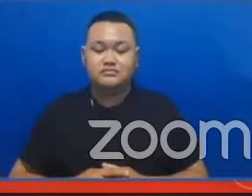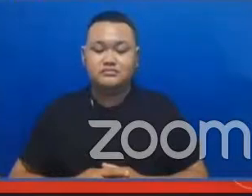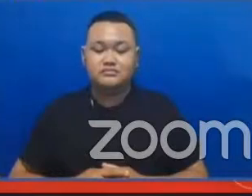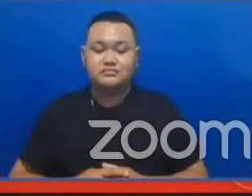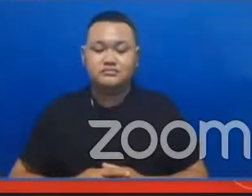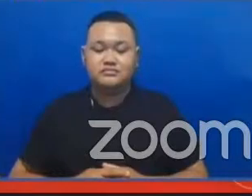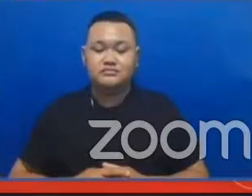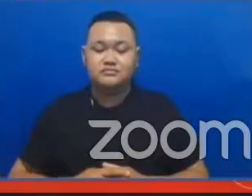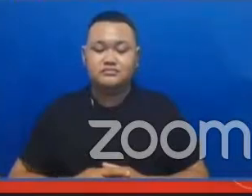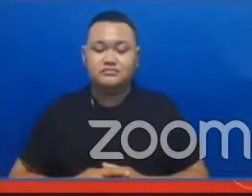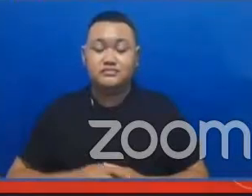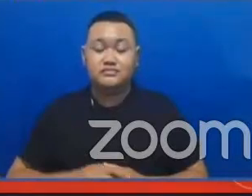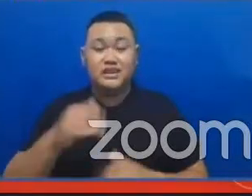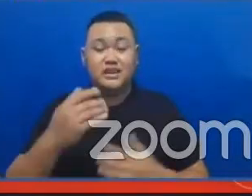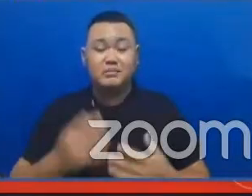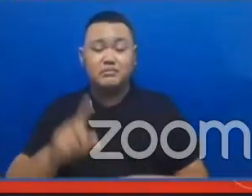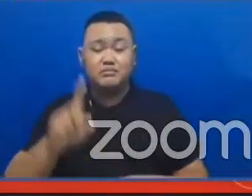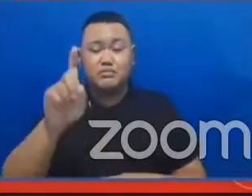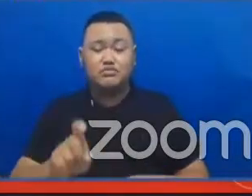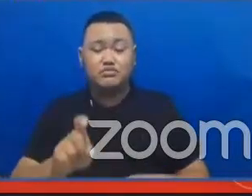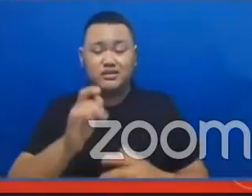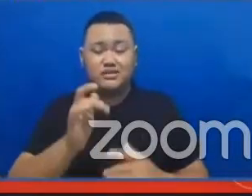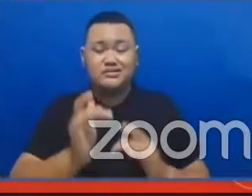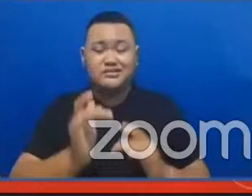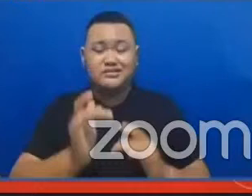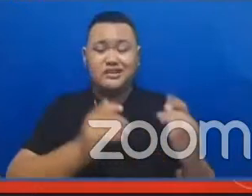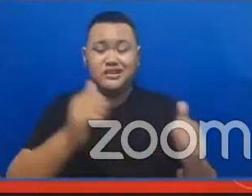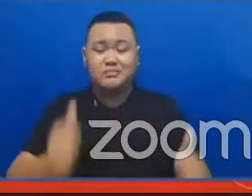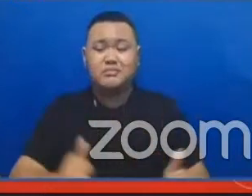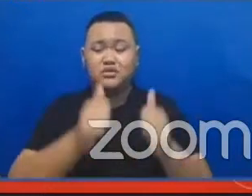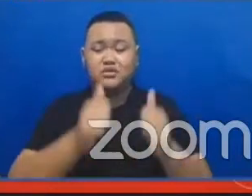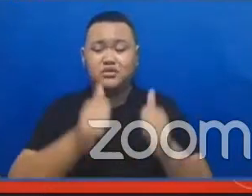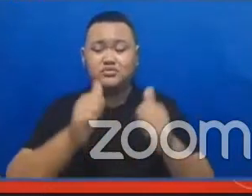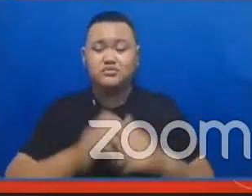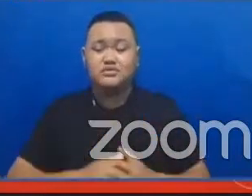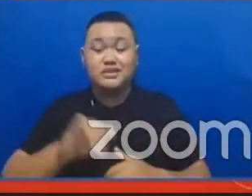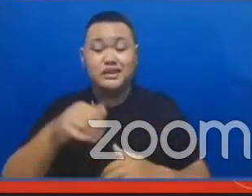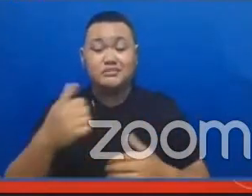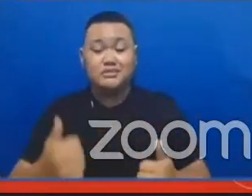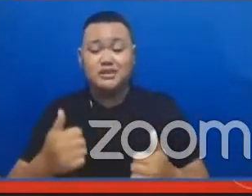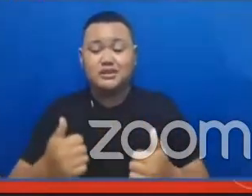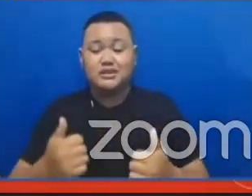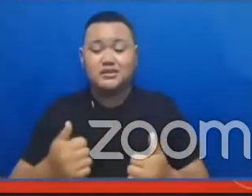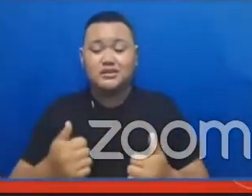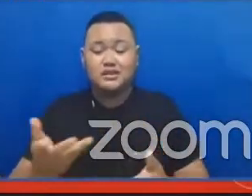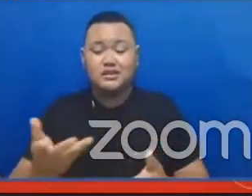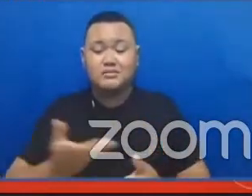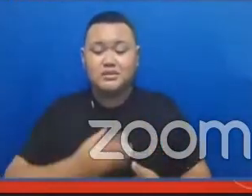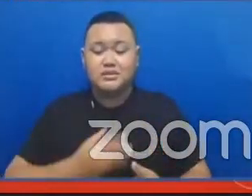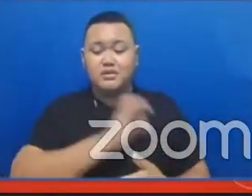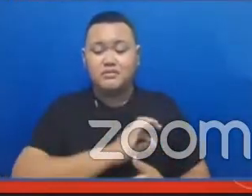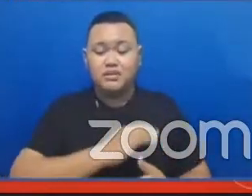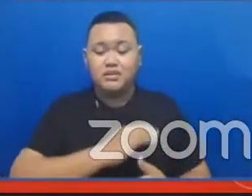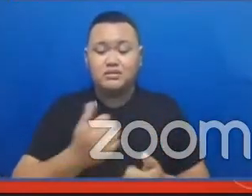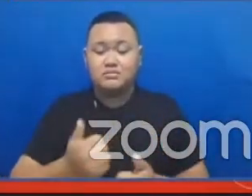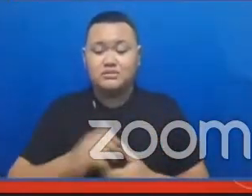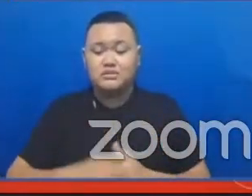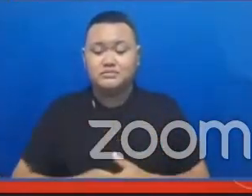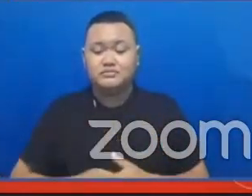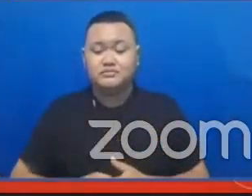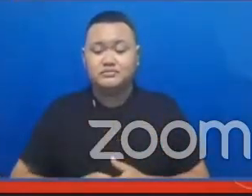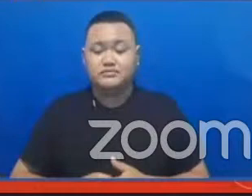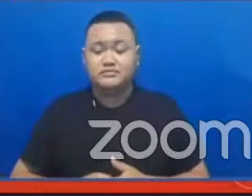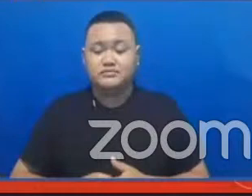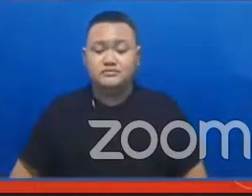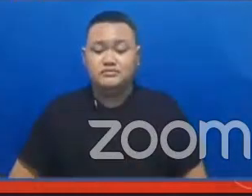membutuhkan yang sinyal yang lebih kuat dan memanfaatkan oleh kita. Saya kira kalau di kota tidak